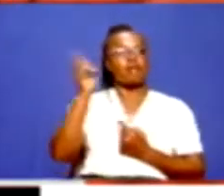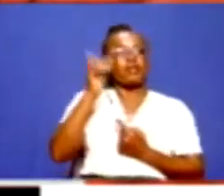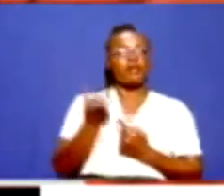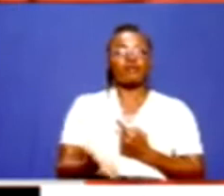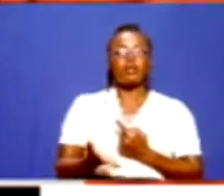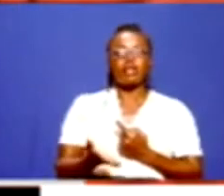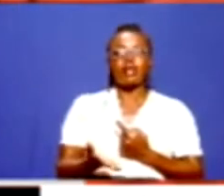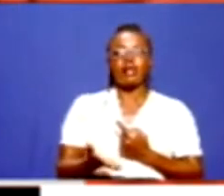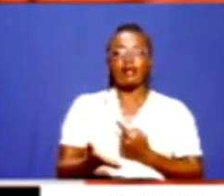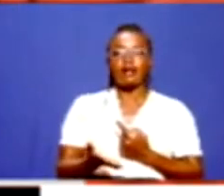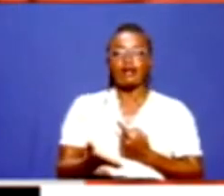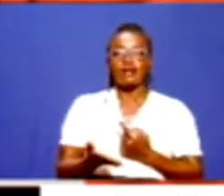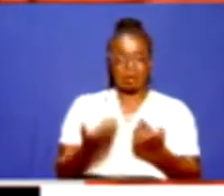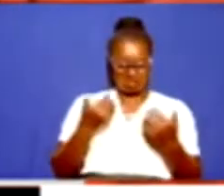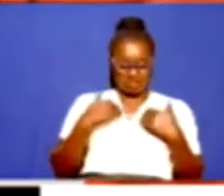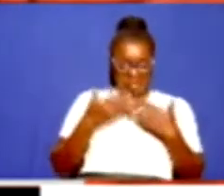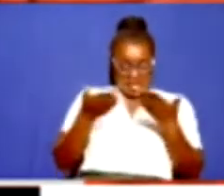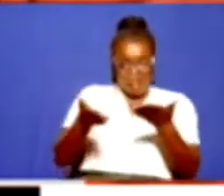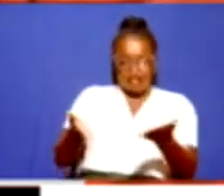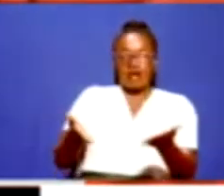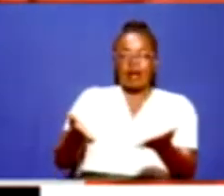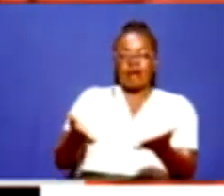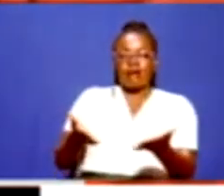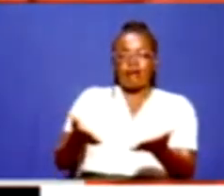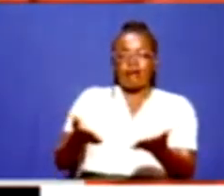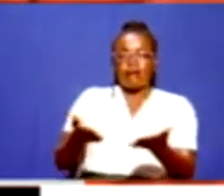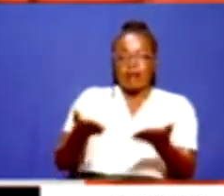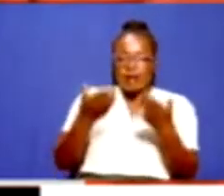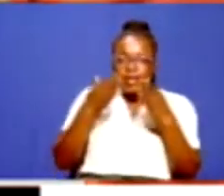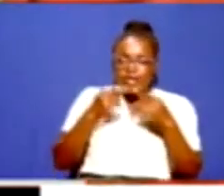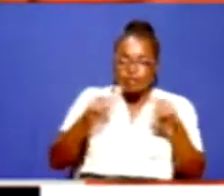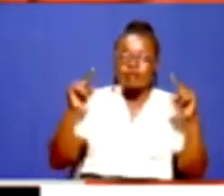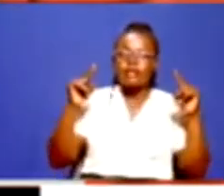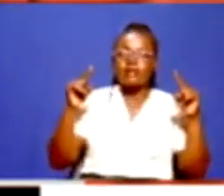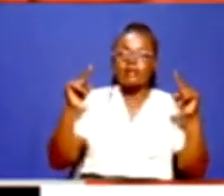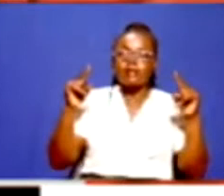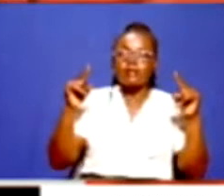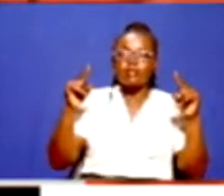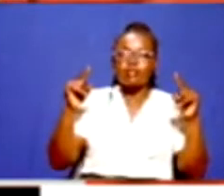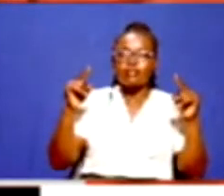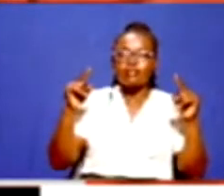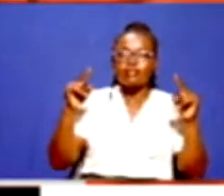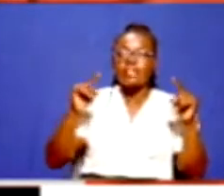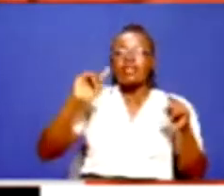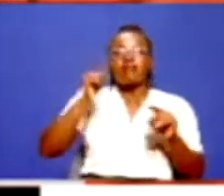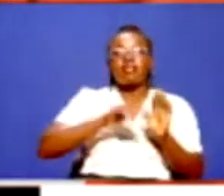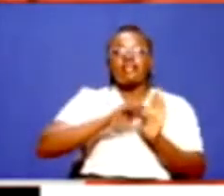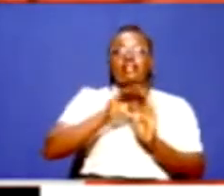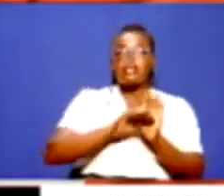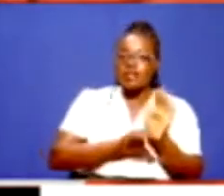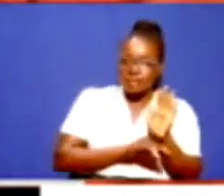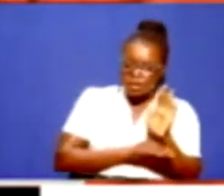talks, aifuzilenesha. Akatoa taarifa, akasema, in fact, her first statement, alivukua statement, I was